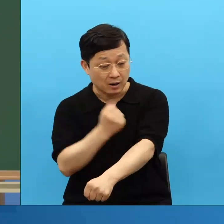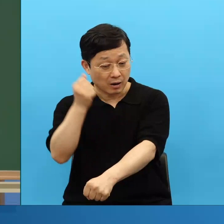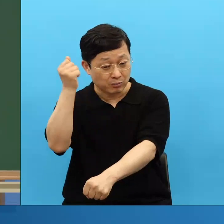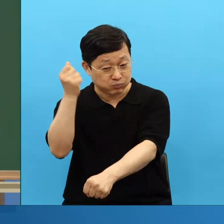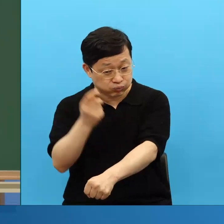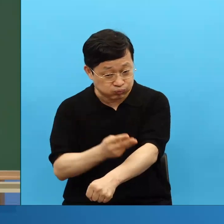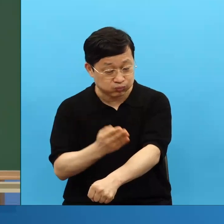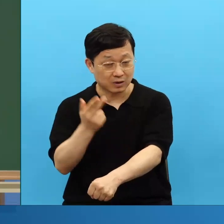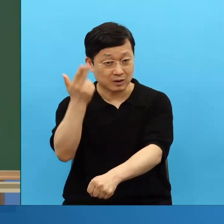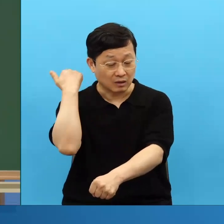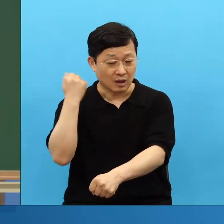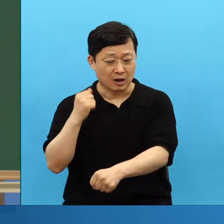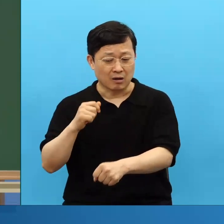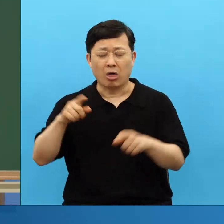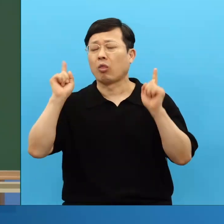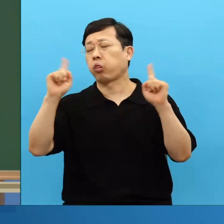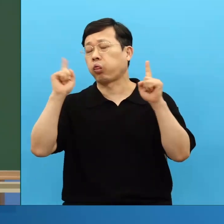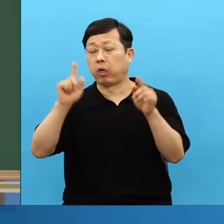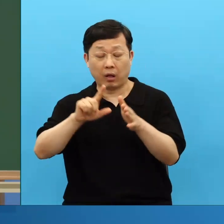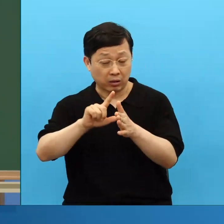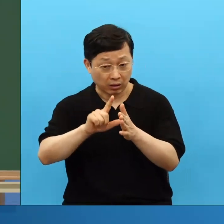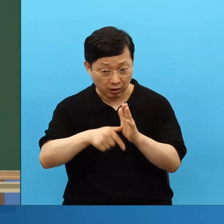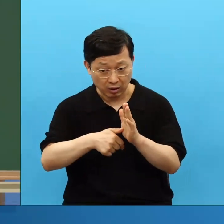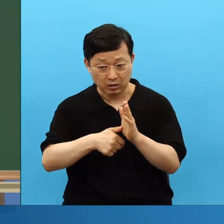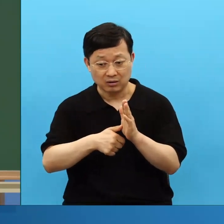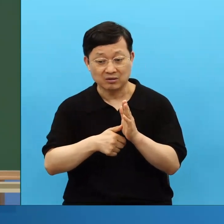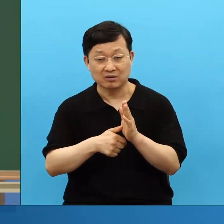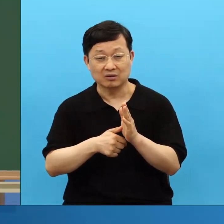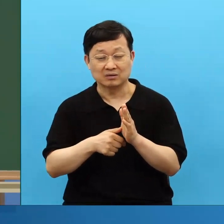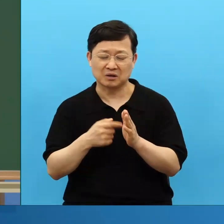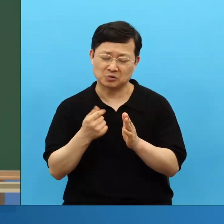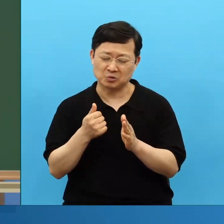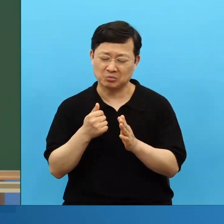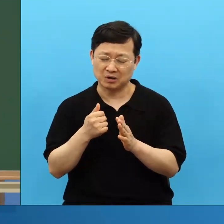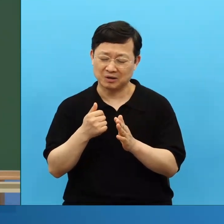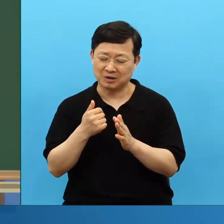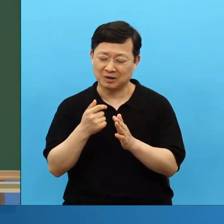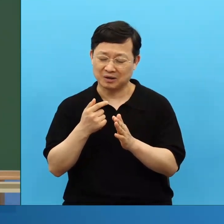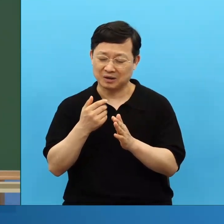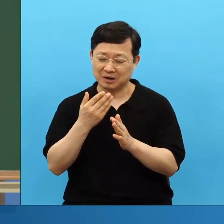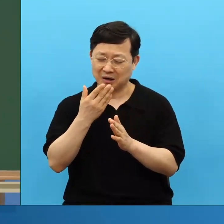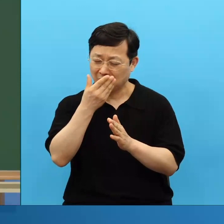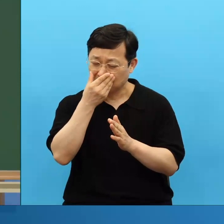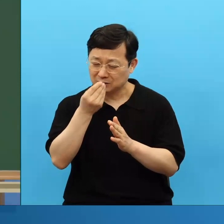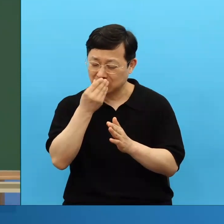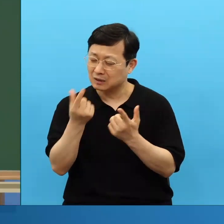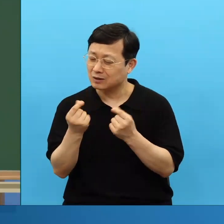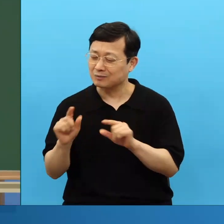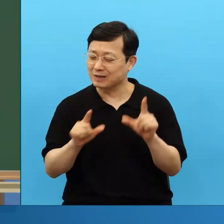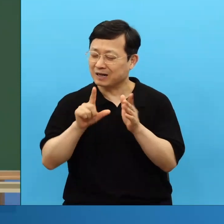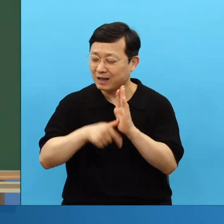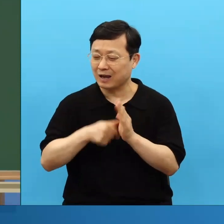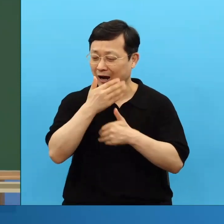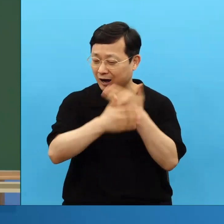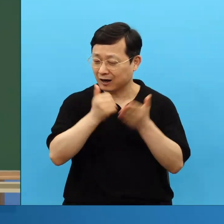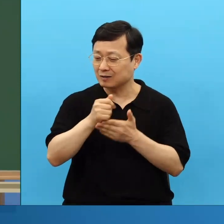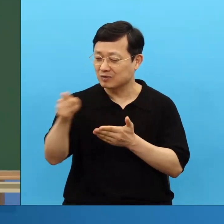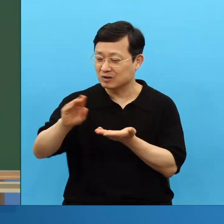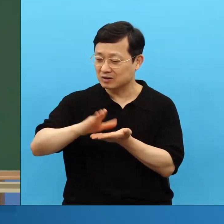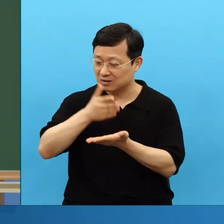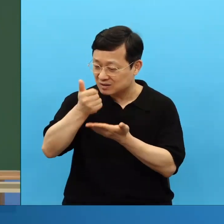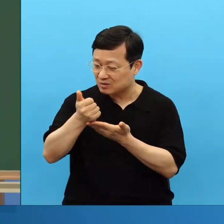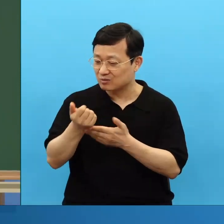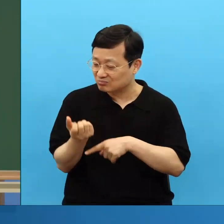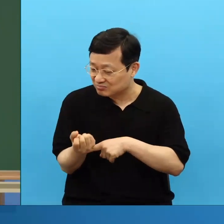헤매고 쓰레기같이 살 때 표현을 그렇게 했는가 봐요. 하나님께서 그리스도를